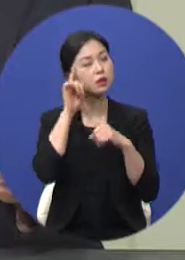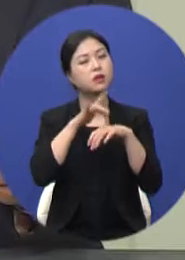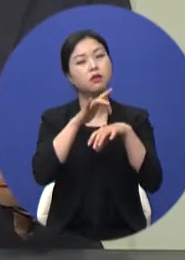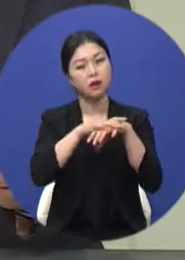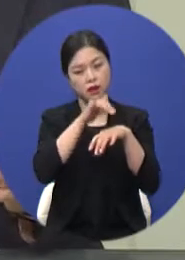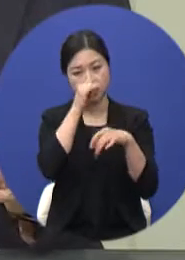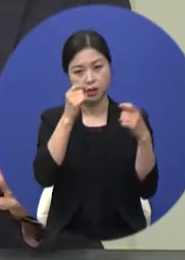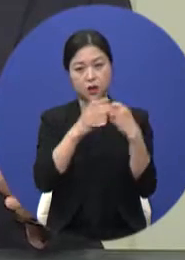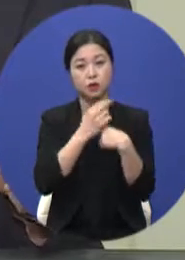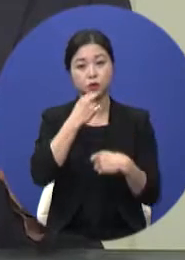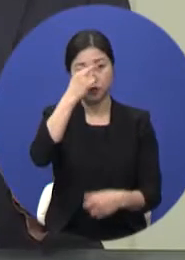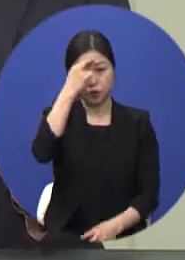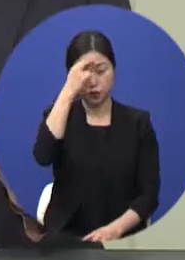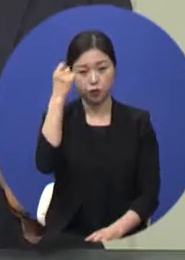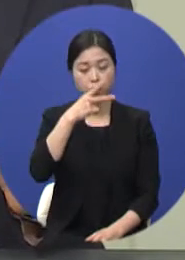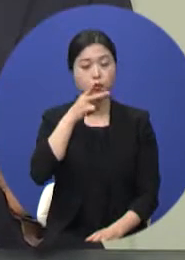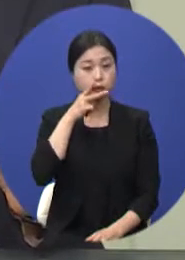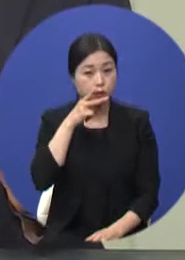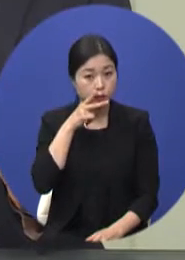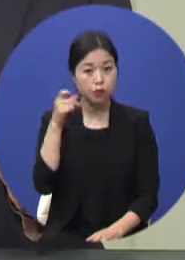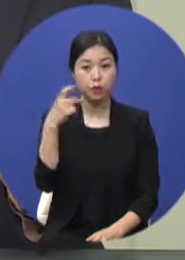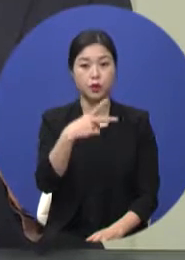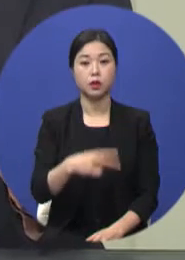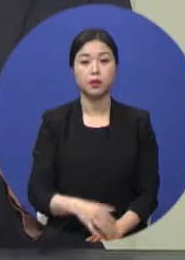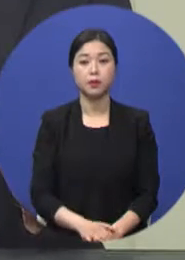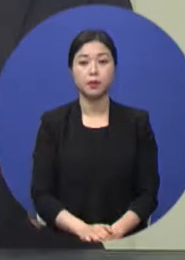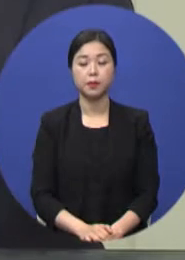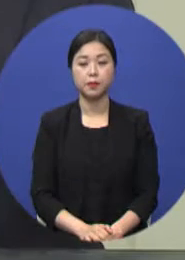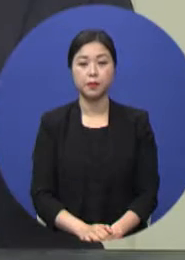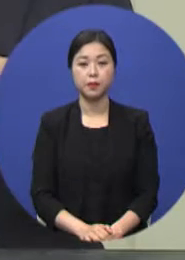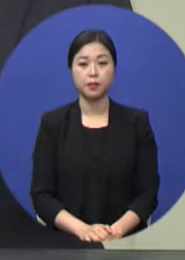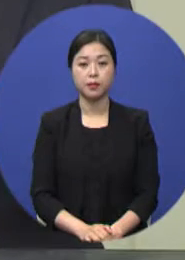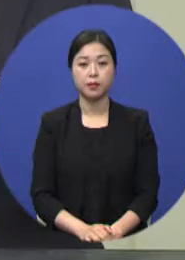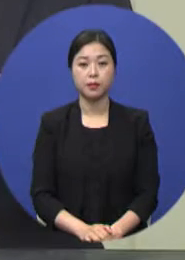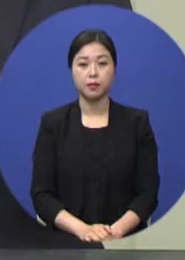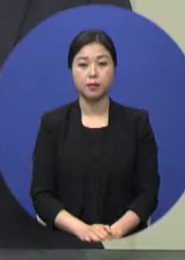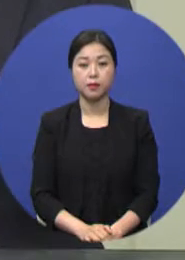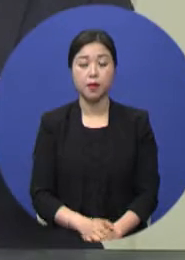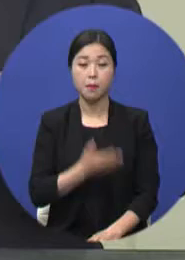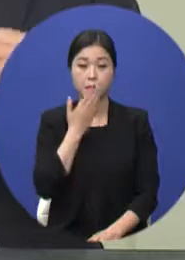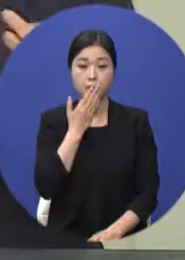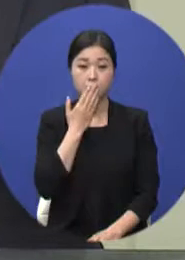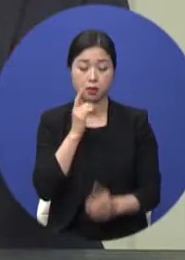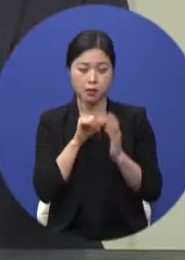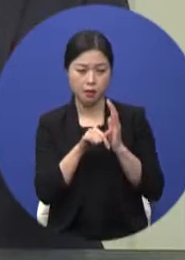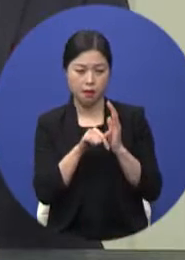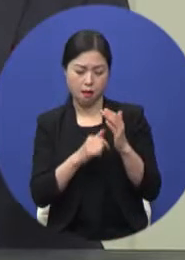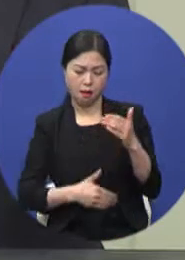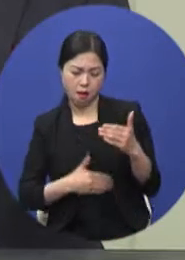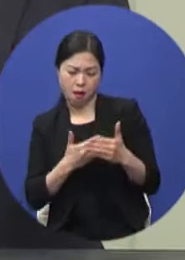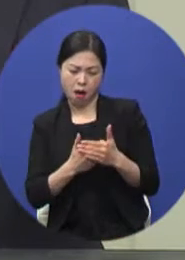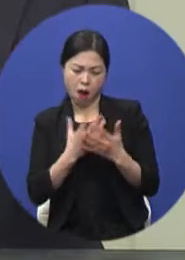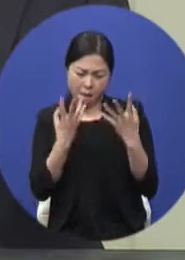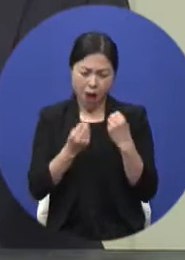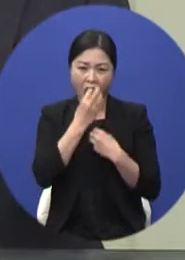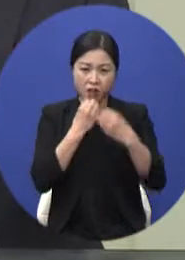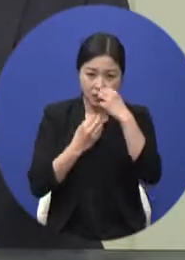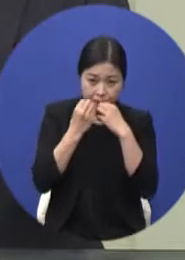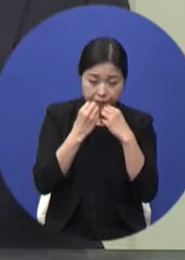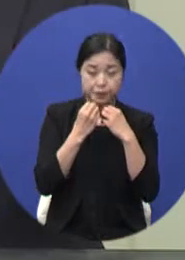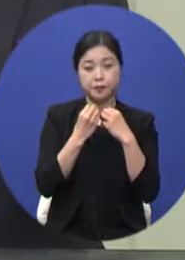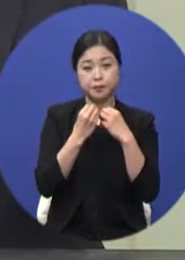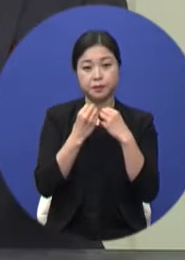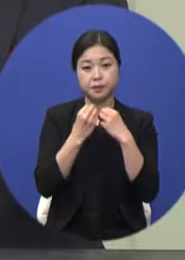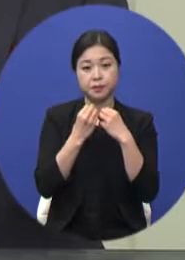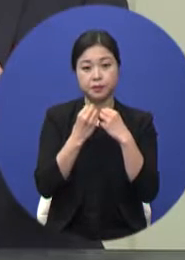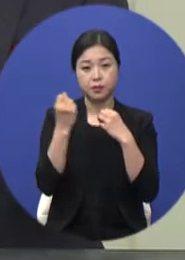되게 음주, 그 흡연, 그리고 이제 그 식사에서 너무 과식한다든가 이런 거 있고 기존에